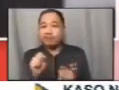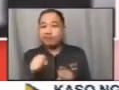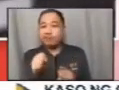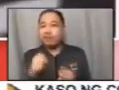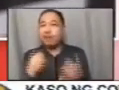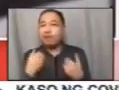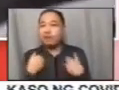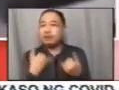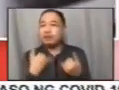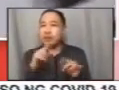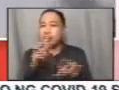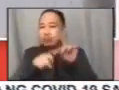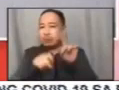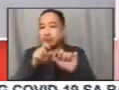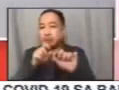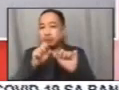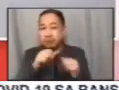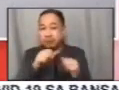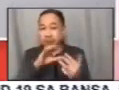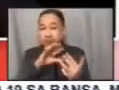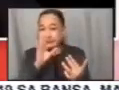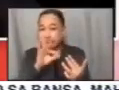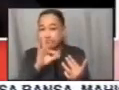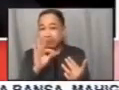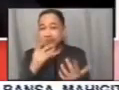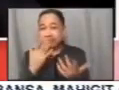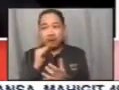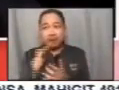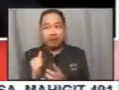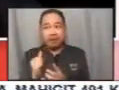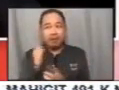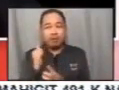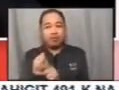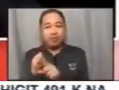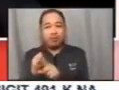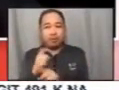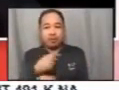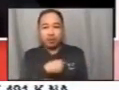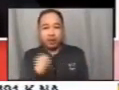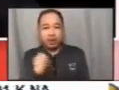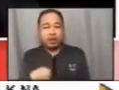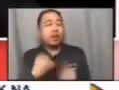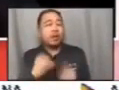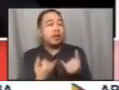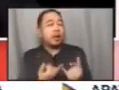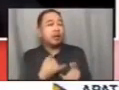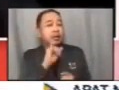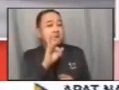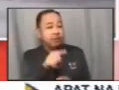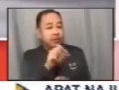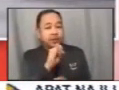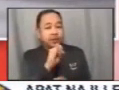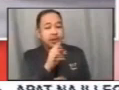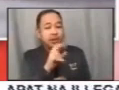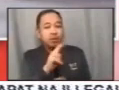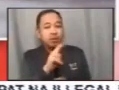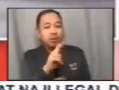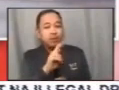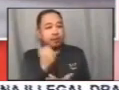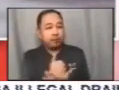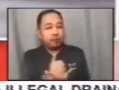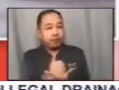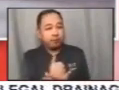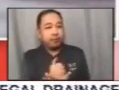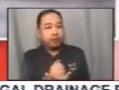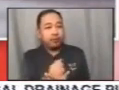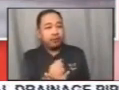or prevention for having a severe illness, ng sakit, then mas better ho na magkaroon tayo ng mga bakuna.